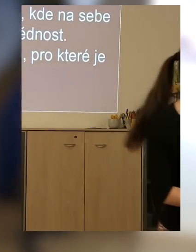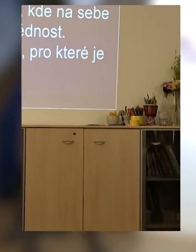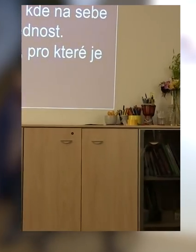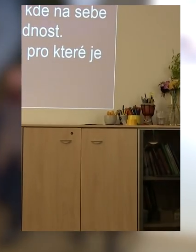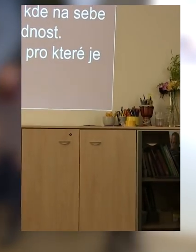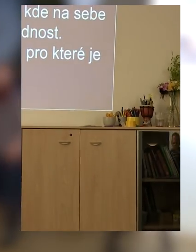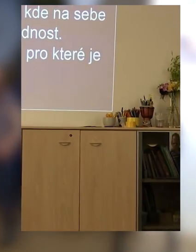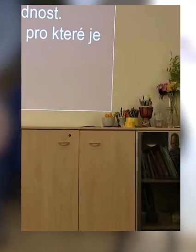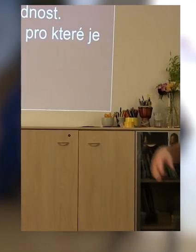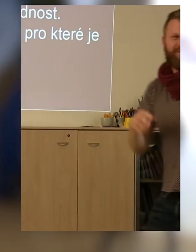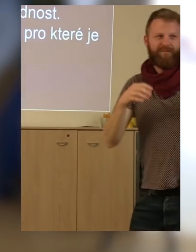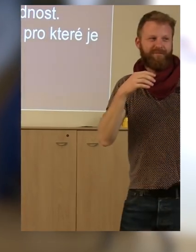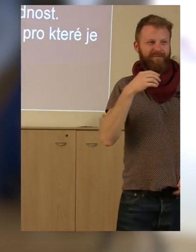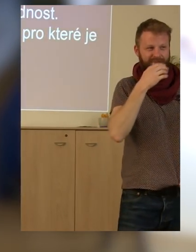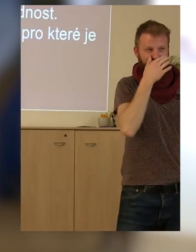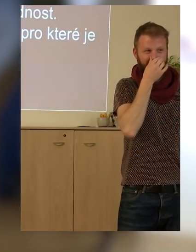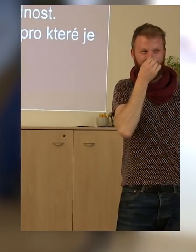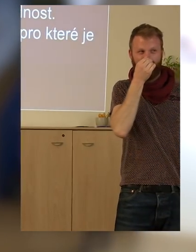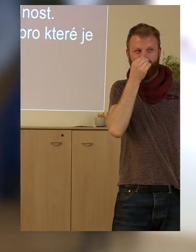Je to pro vás aspoň trochu srozumitelné?